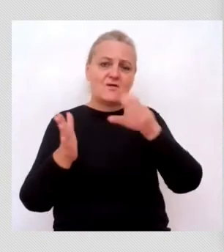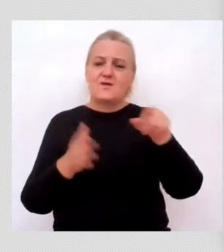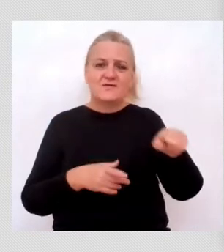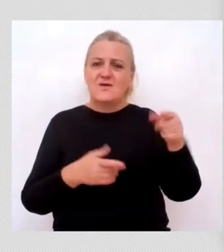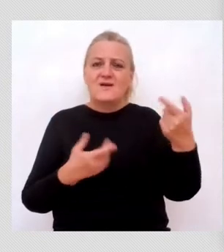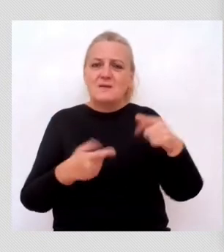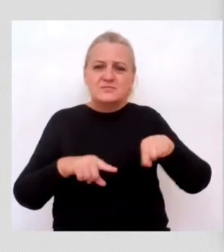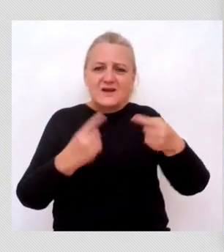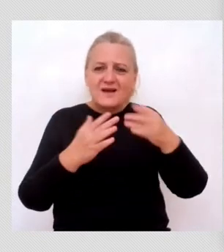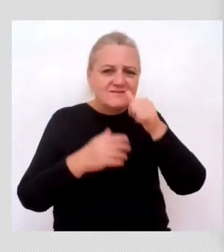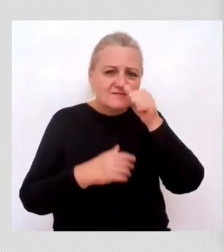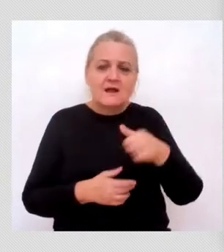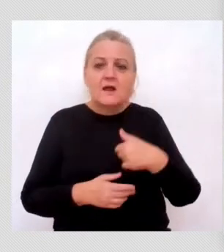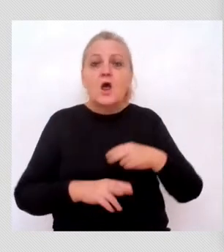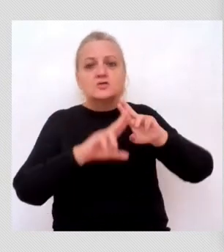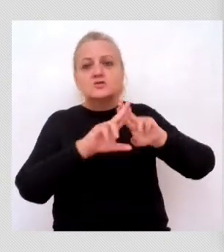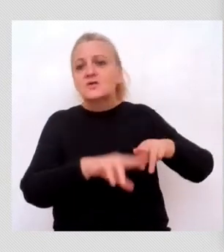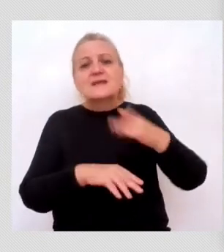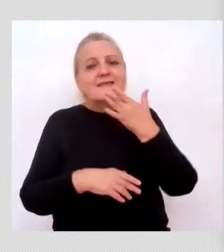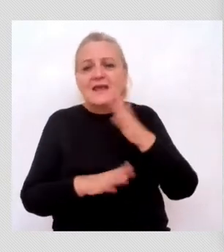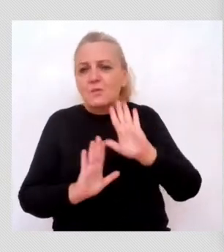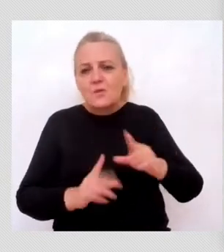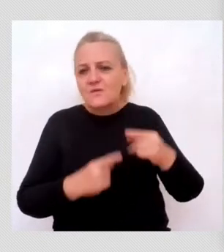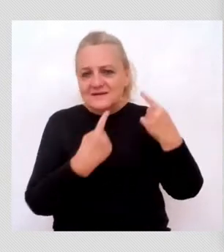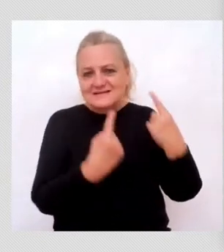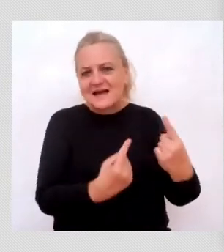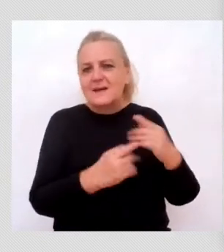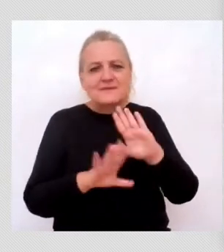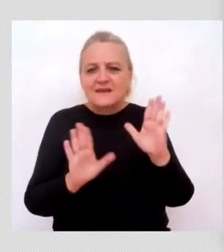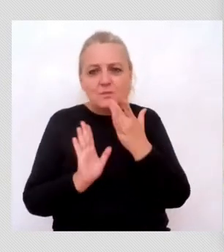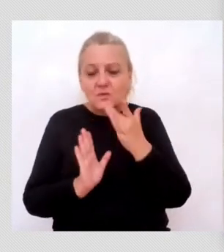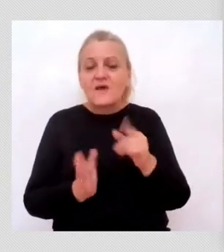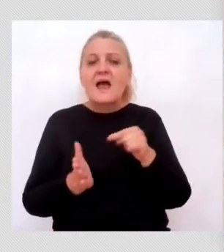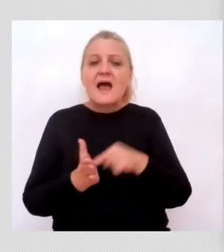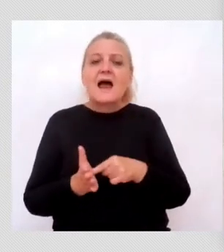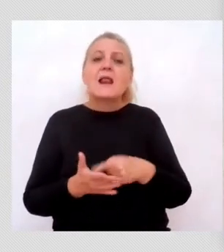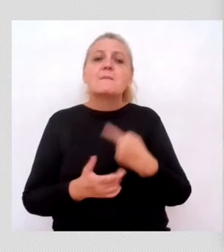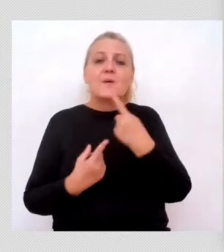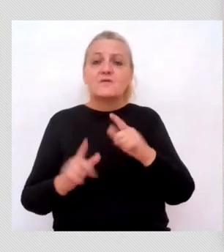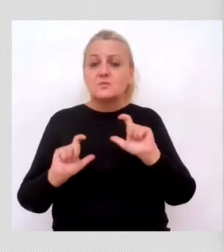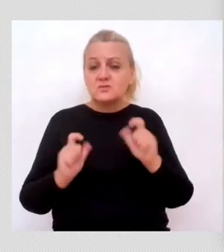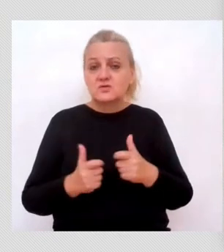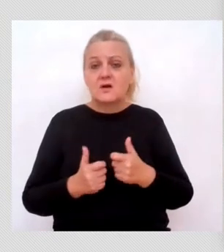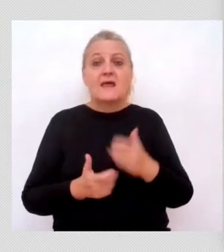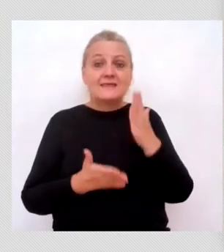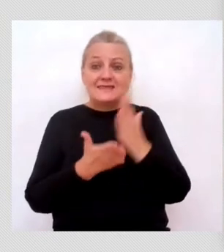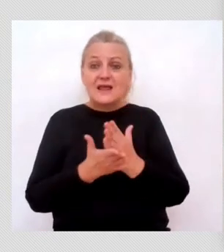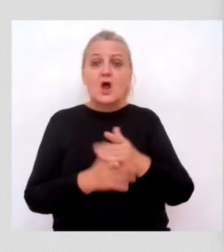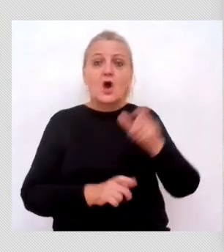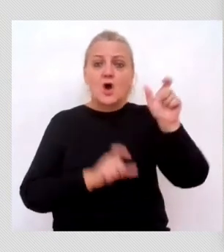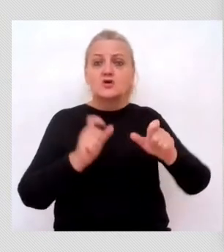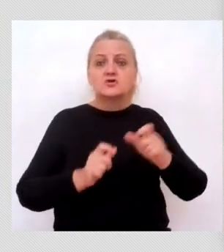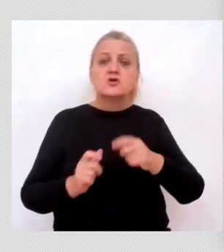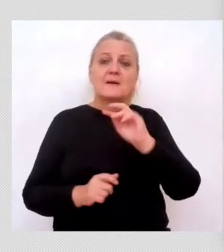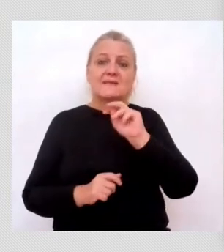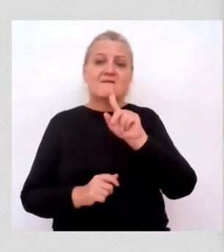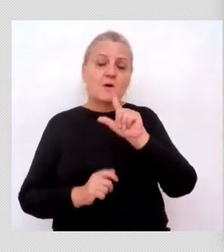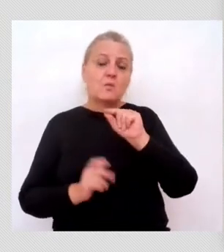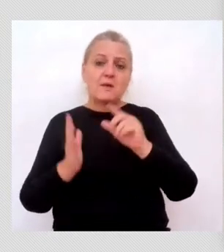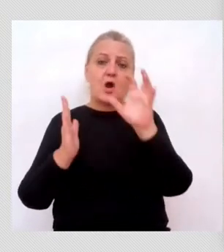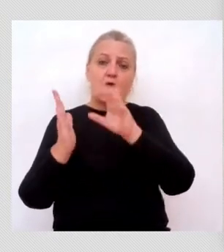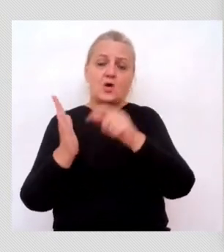Absolutnie nie jestem za tym, że należy ich zostawiać samych sobie, jakkolwiek tylko przypomnę, że to nie chodzi tylko o widzów TVP, ale również czytelników